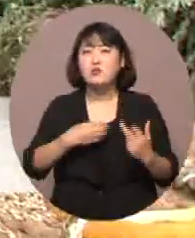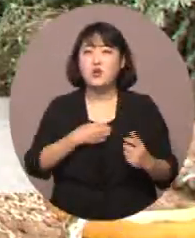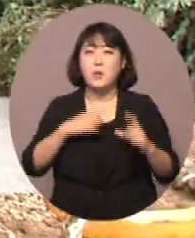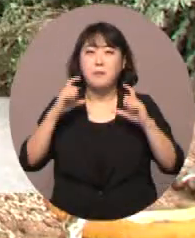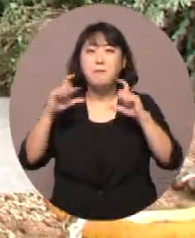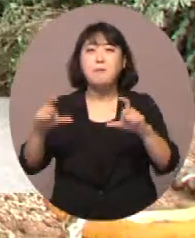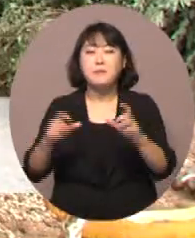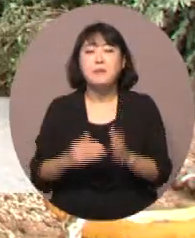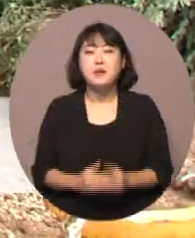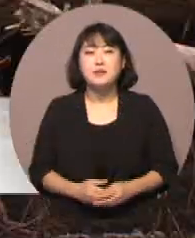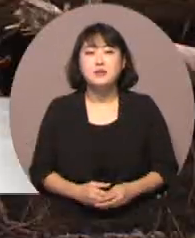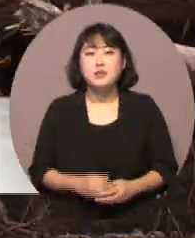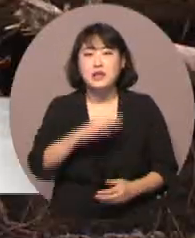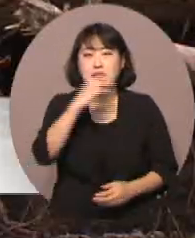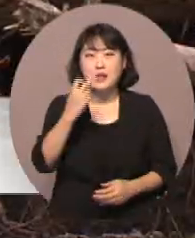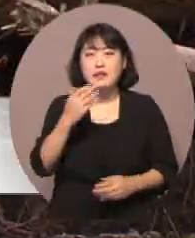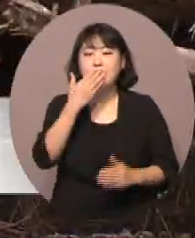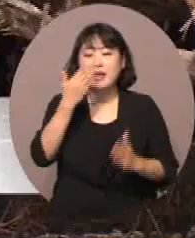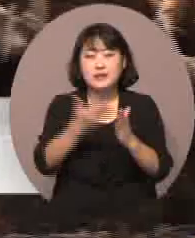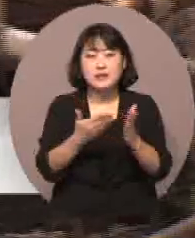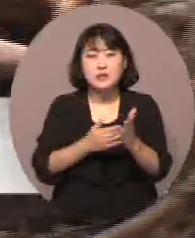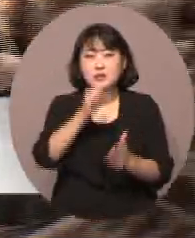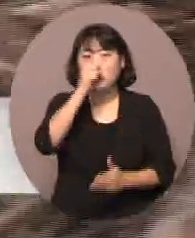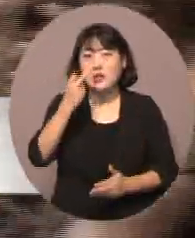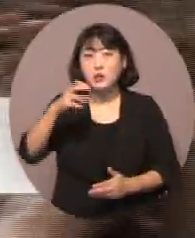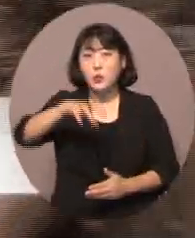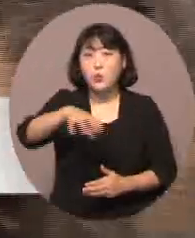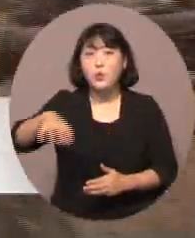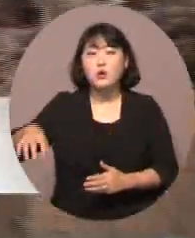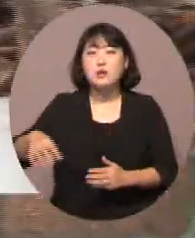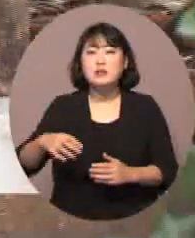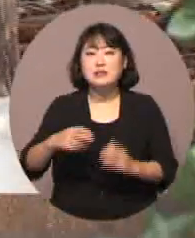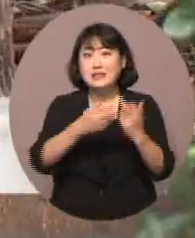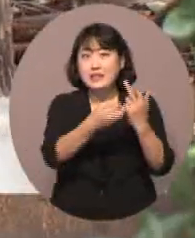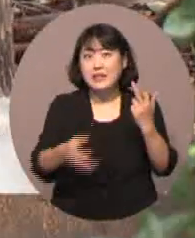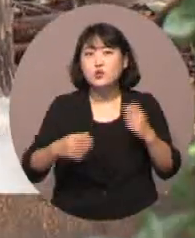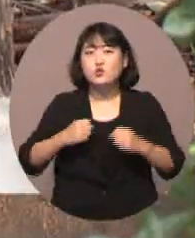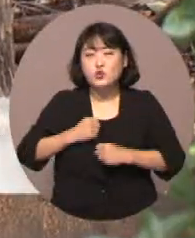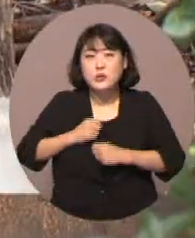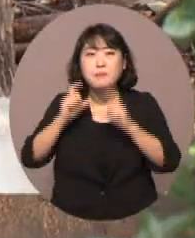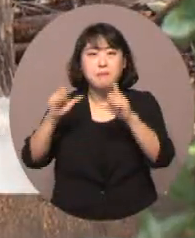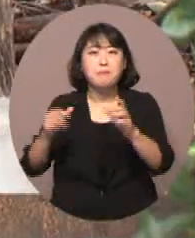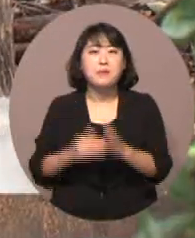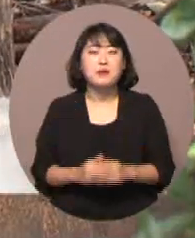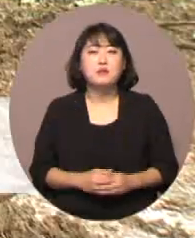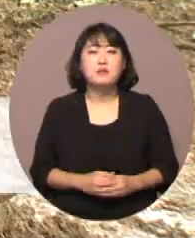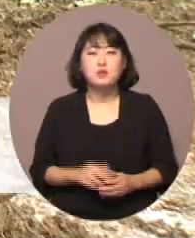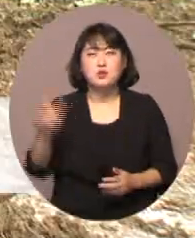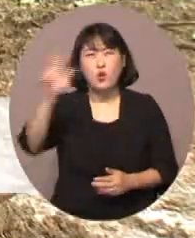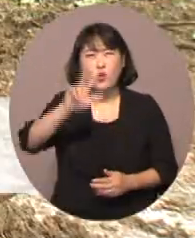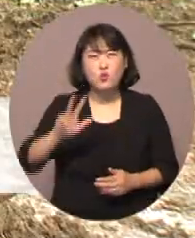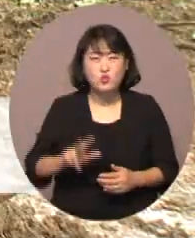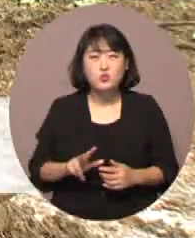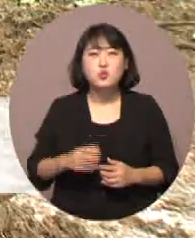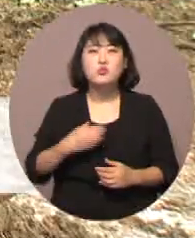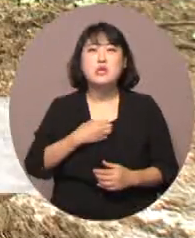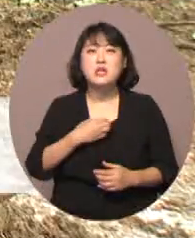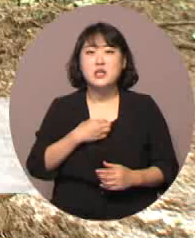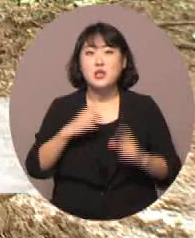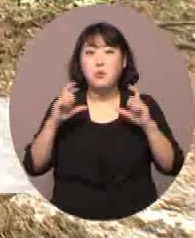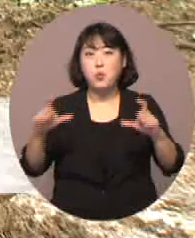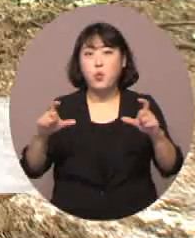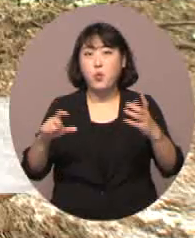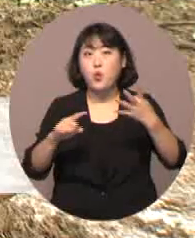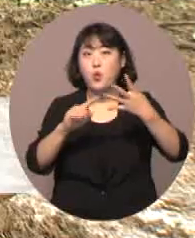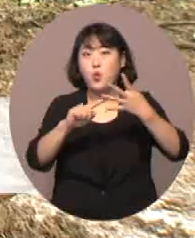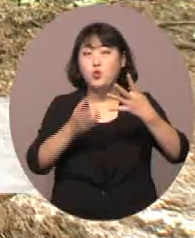발령됐습니다 또 예산과 당진 서산에는 산사태 주의보가 내려졌고 산림청은 전국의 산사태 위기 경보를